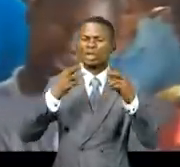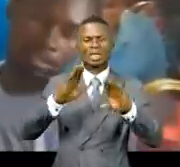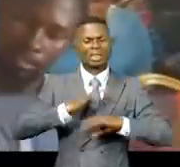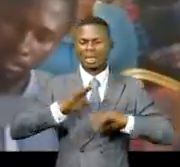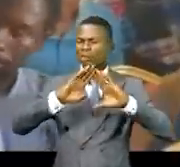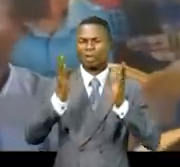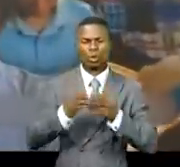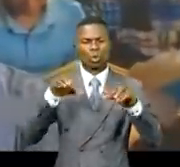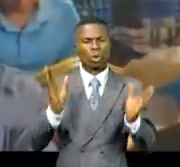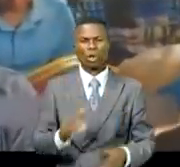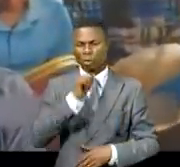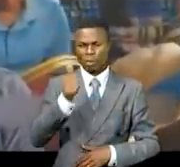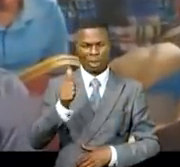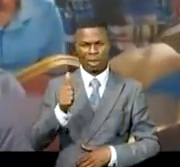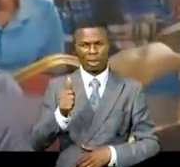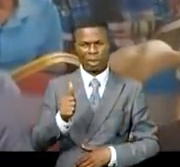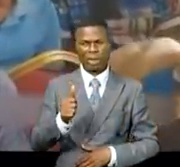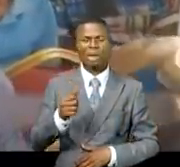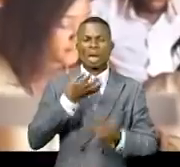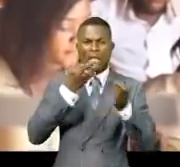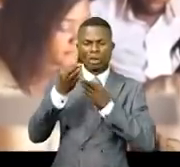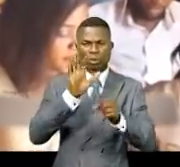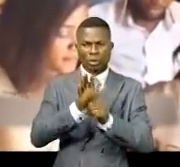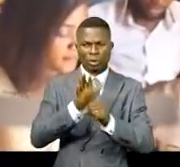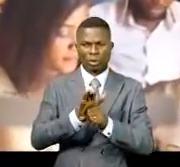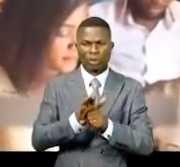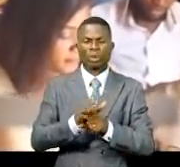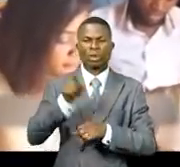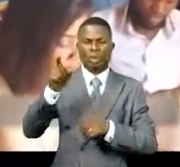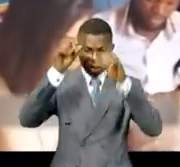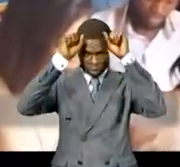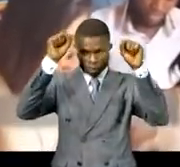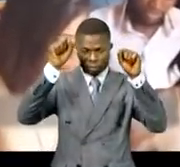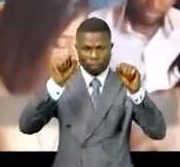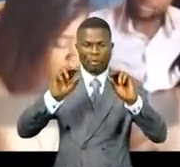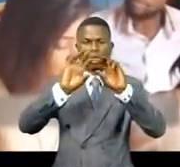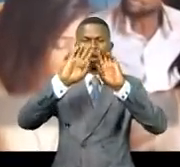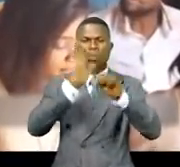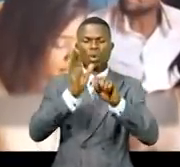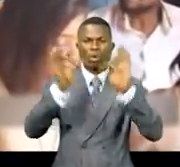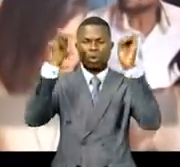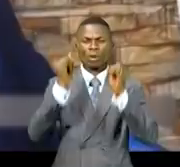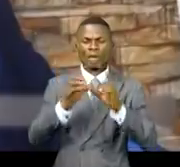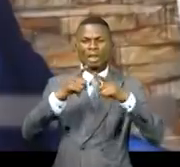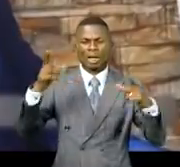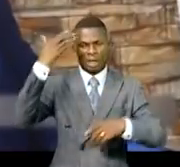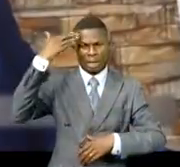de Congolais que nous sommes, a martelé Sina Iyondo, président interfédéral Grand Équateur.